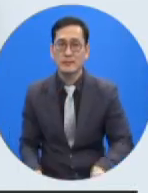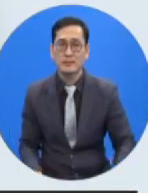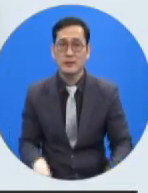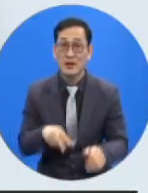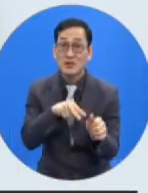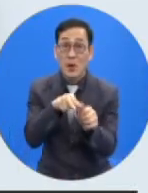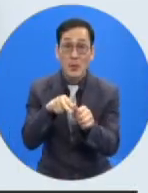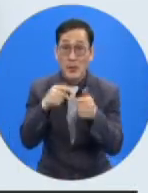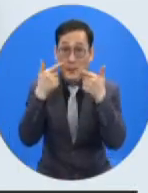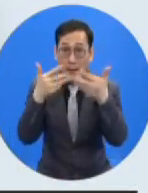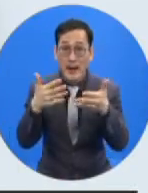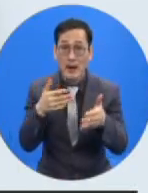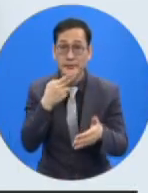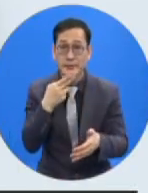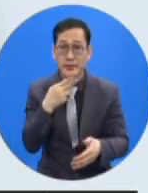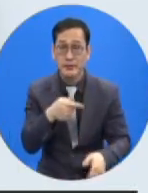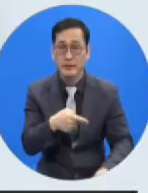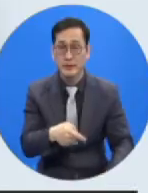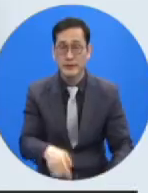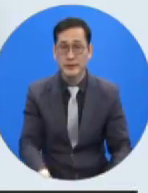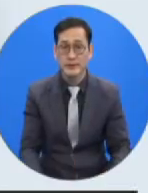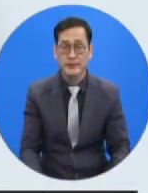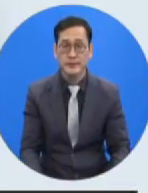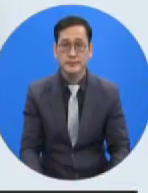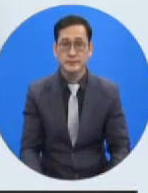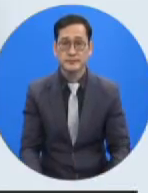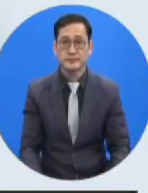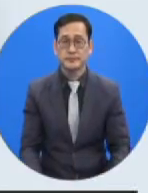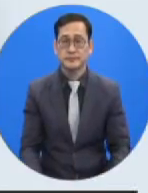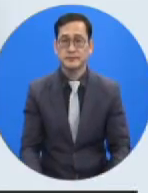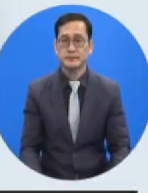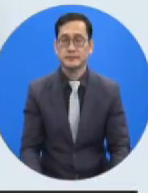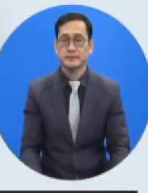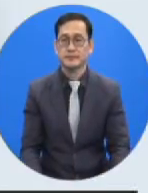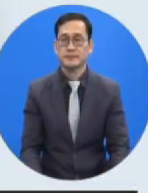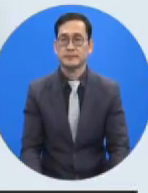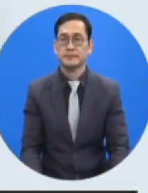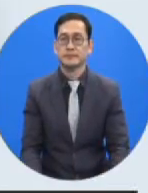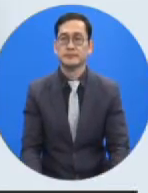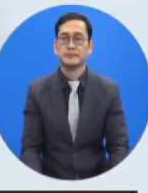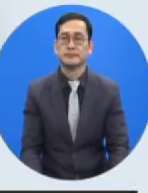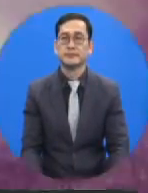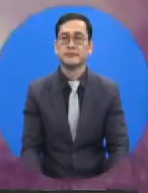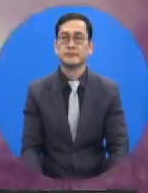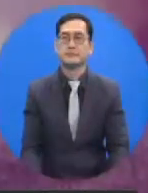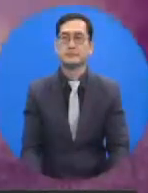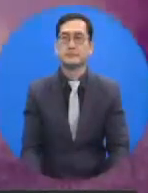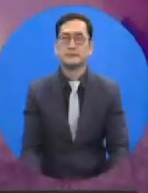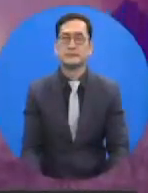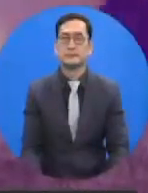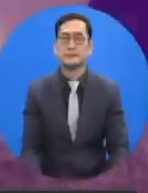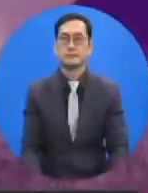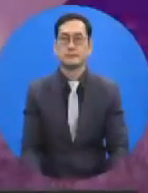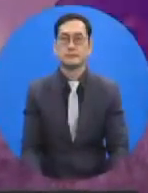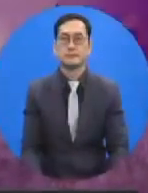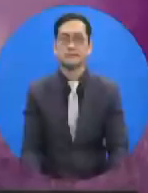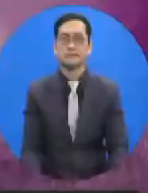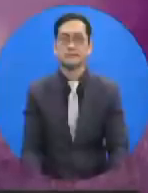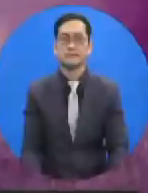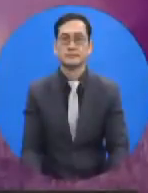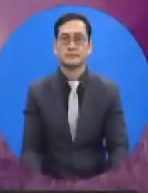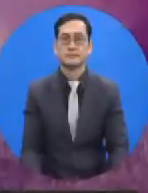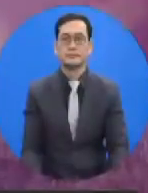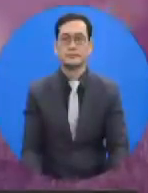정보를 전달했다는 측면에서 좀 비난의 여론이 일고 있는데 김정희 교수님 걱정 마시라 할